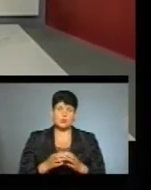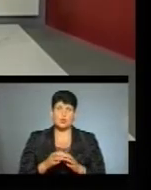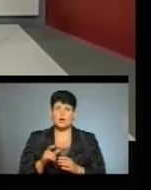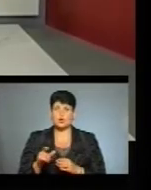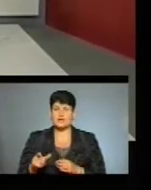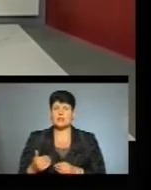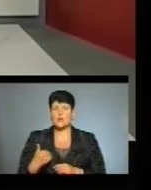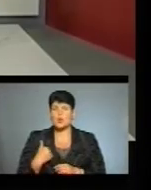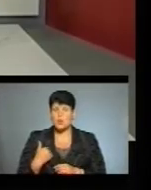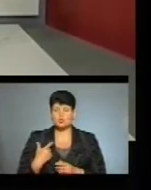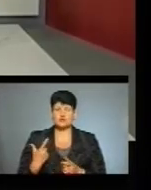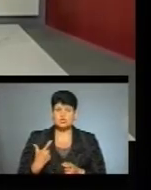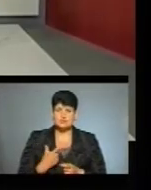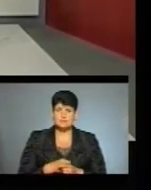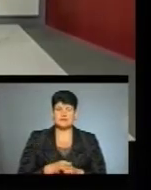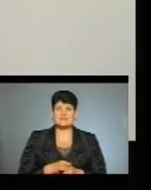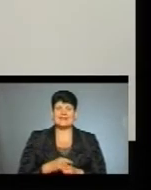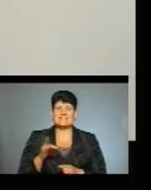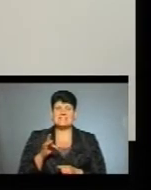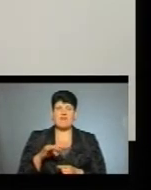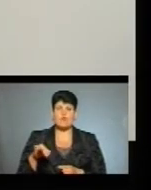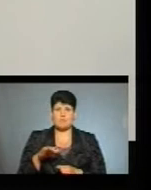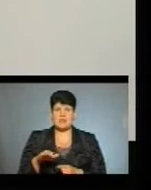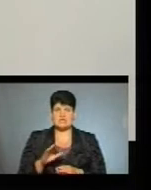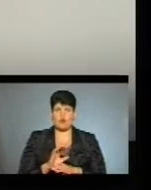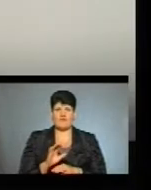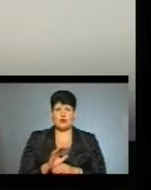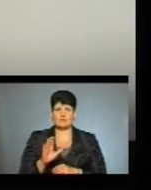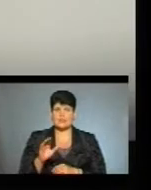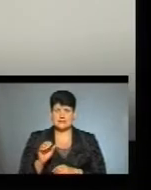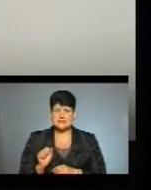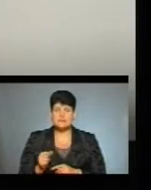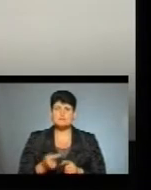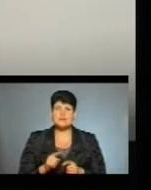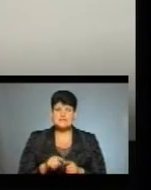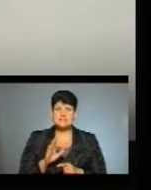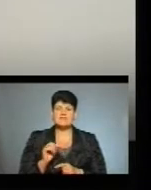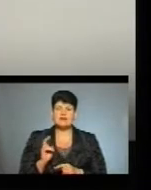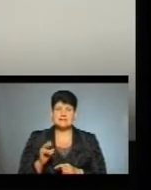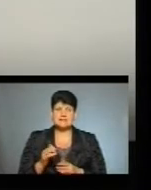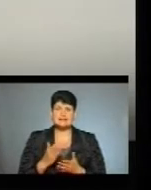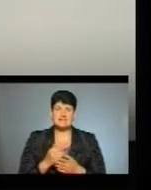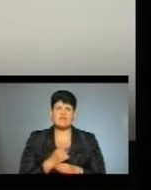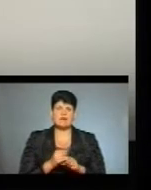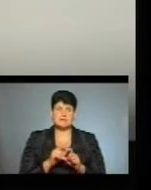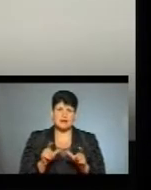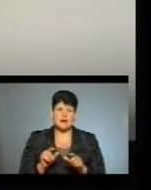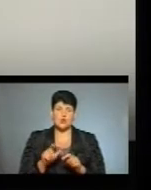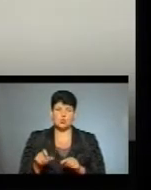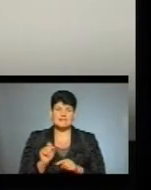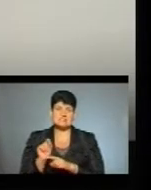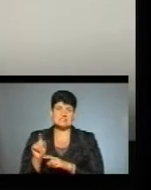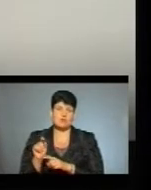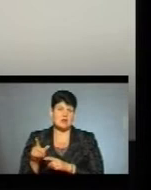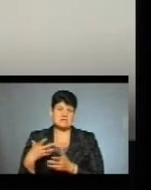які хочуть щепитися вакцинами європейського виробництва. Такі вакцини теж є в аптеках, люди замовляють, ну і власне